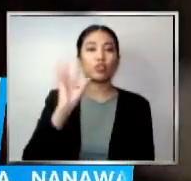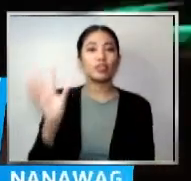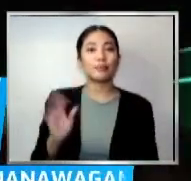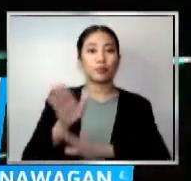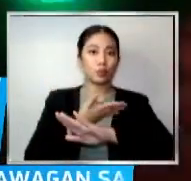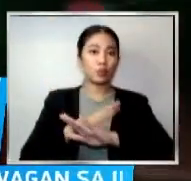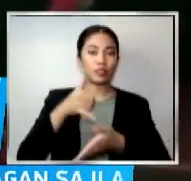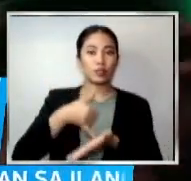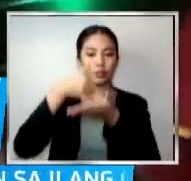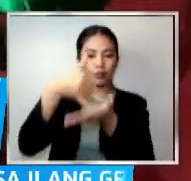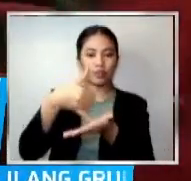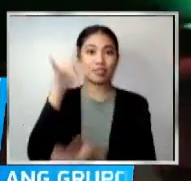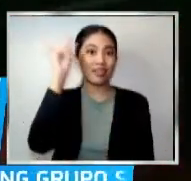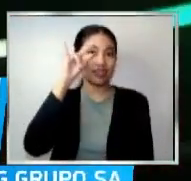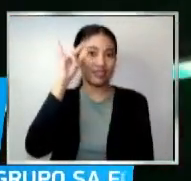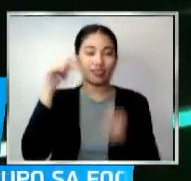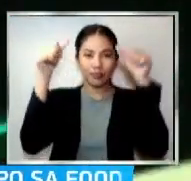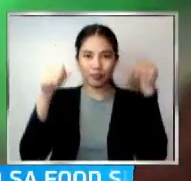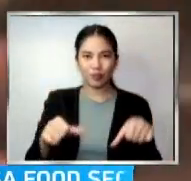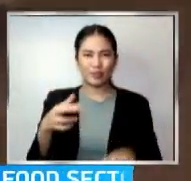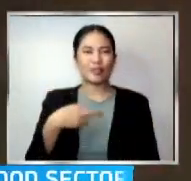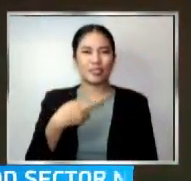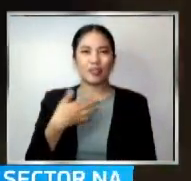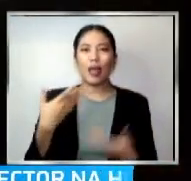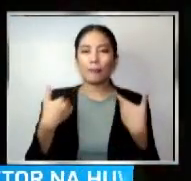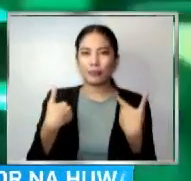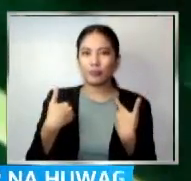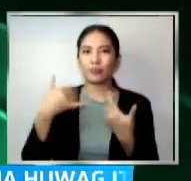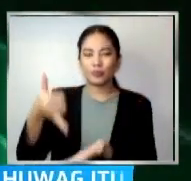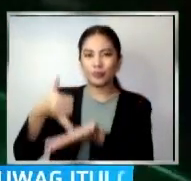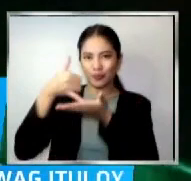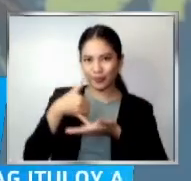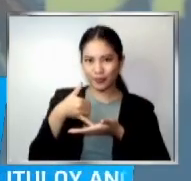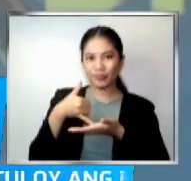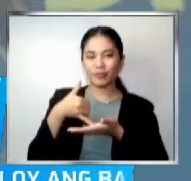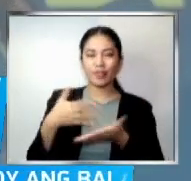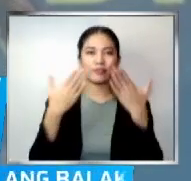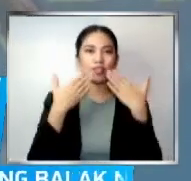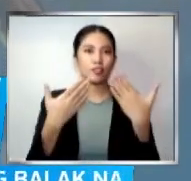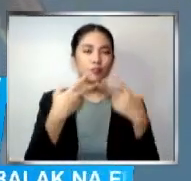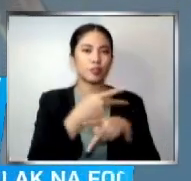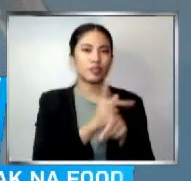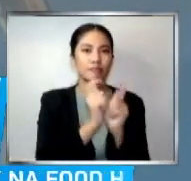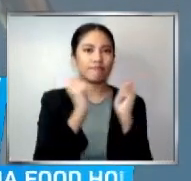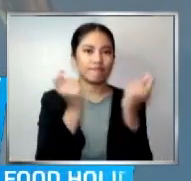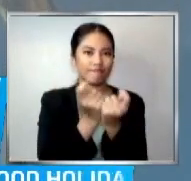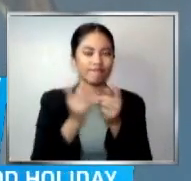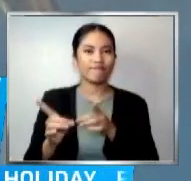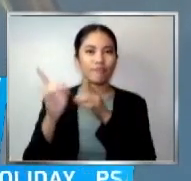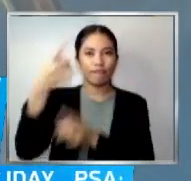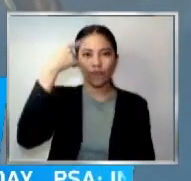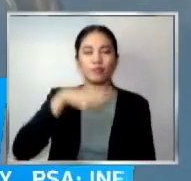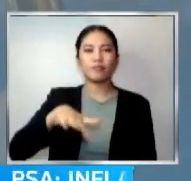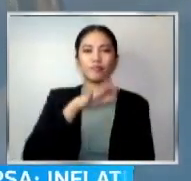kanyang reaction nang manalo siya. Thankful din siya sa natanggap na parangal at sa production team. Dedicated aniya sa mga Pilipino ang